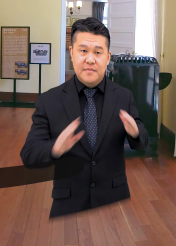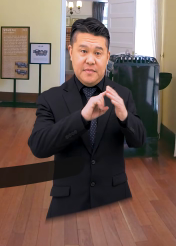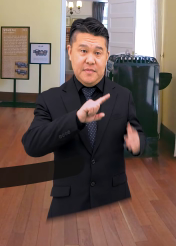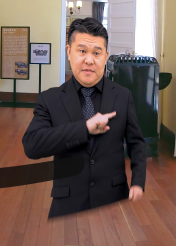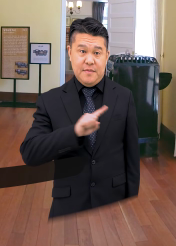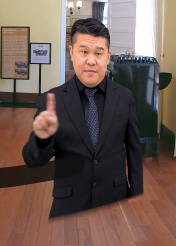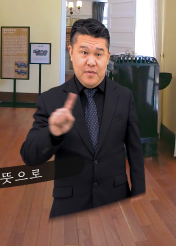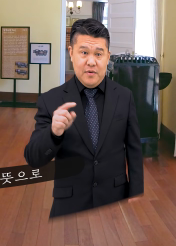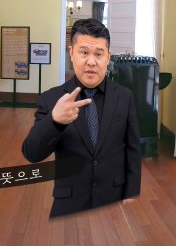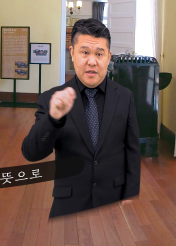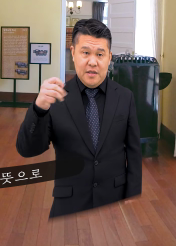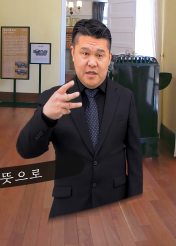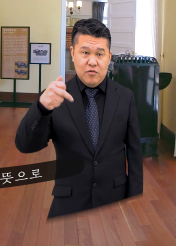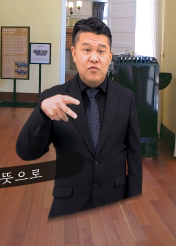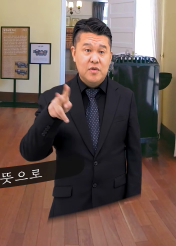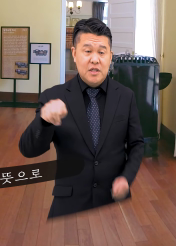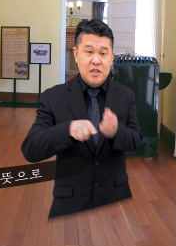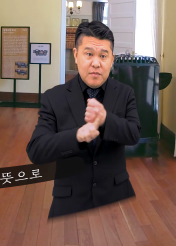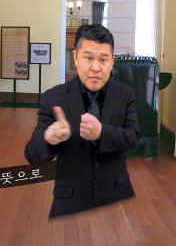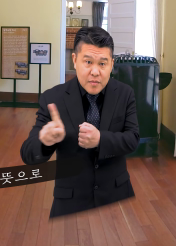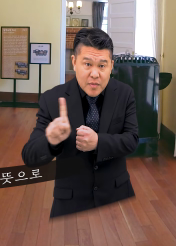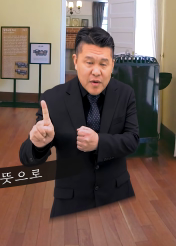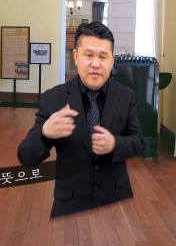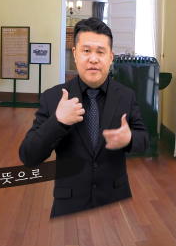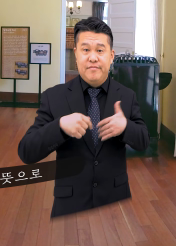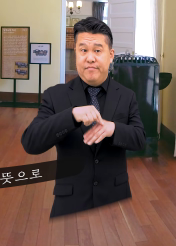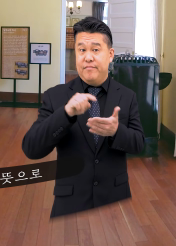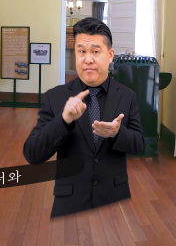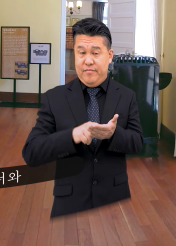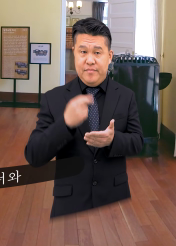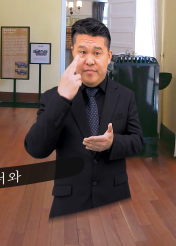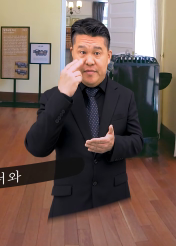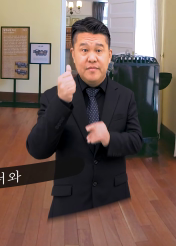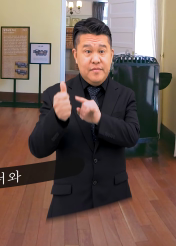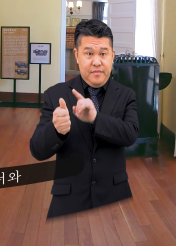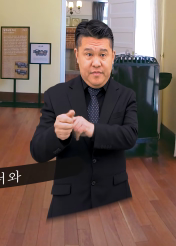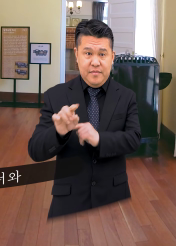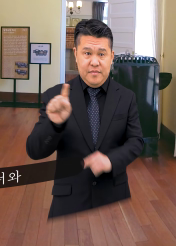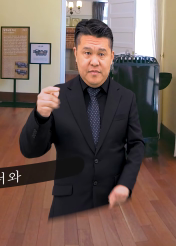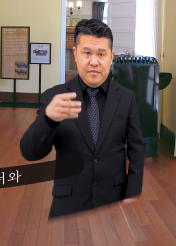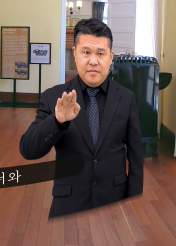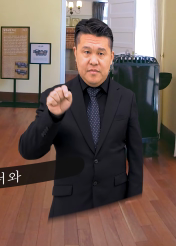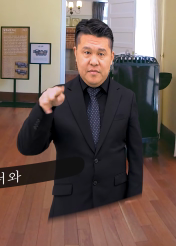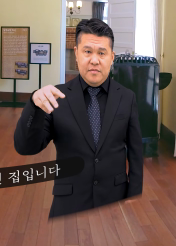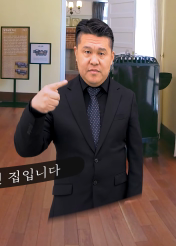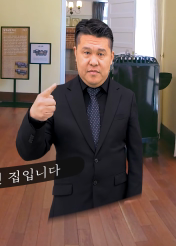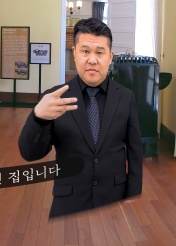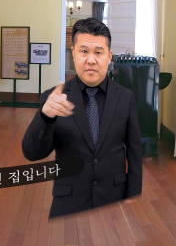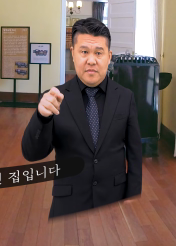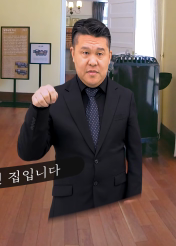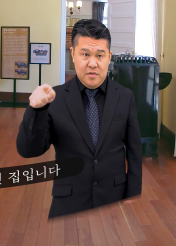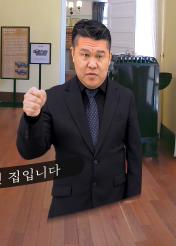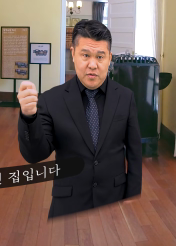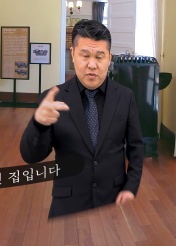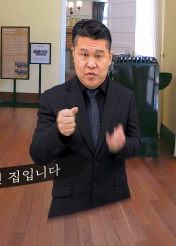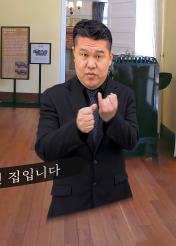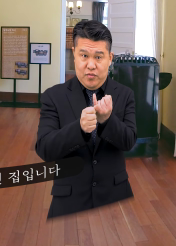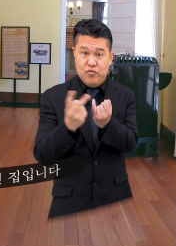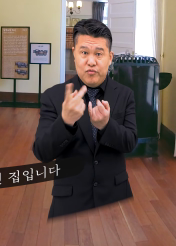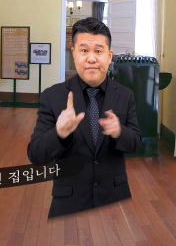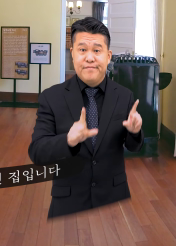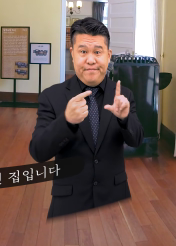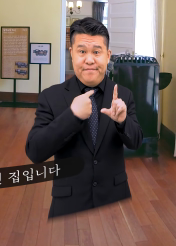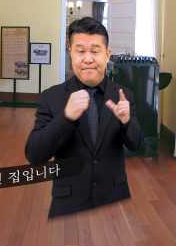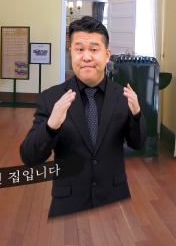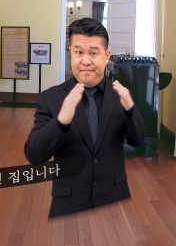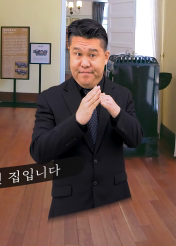이 집 딜쿠샤는 페르시아어로 기쁜 마음이라는 뜻으로 미국인 앨버트 와일더 테일러와 부인 메리 린리 테일러가 함께